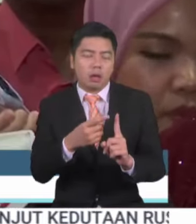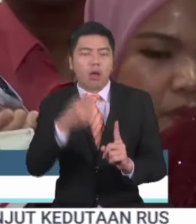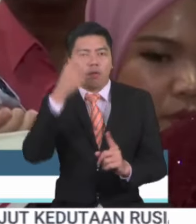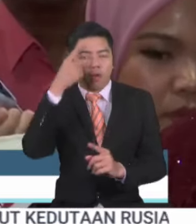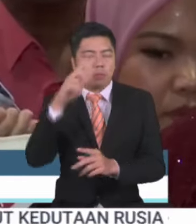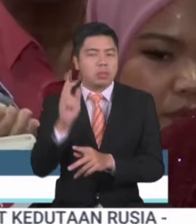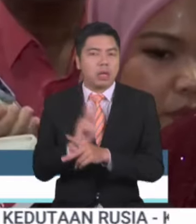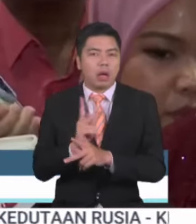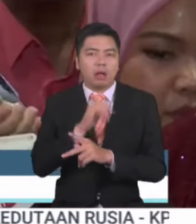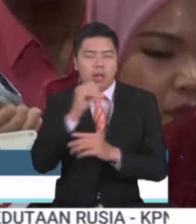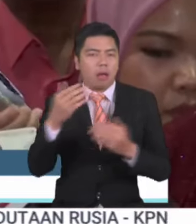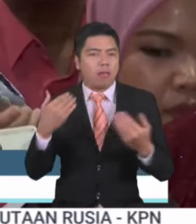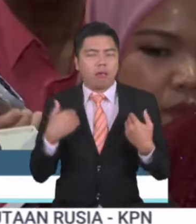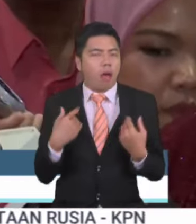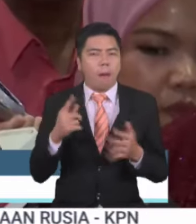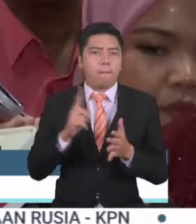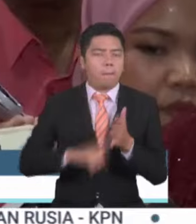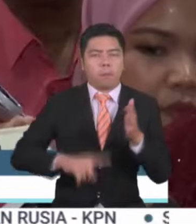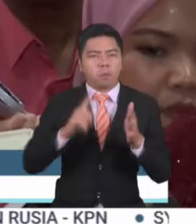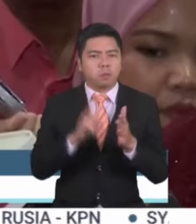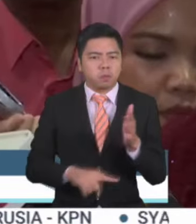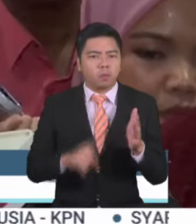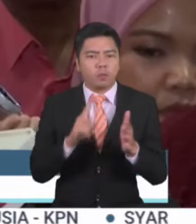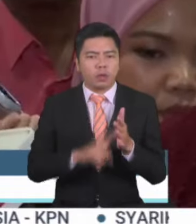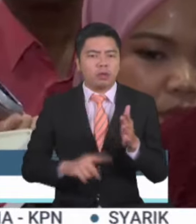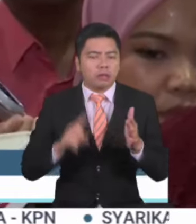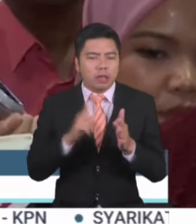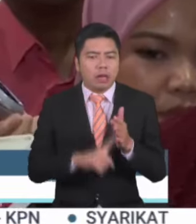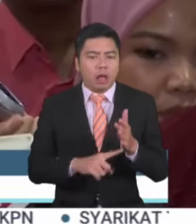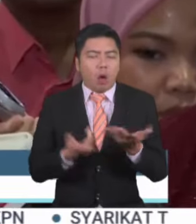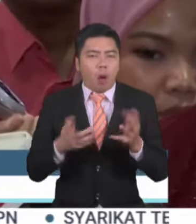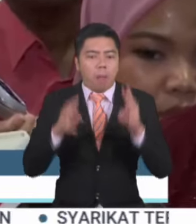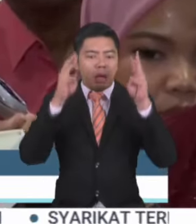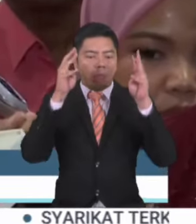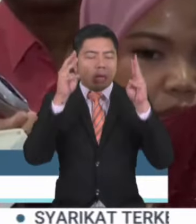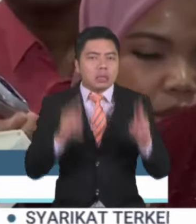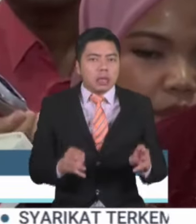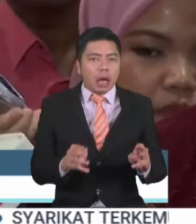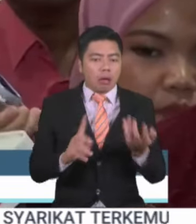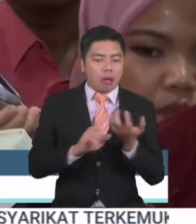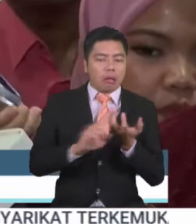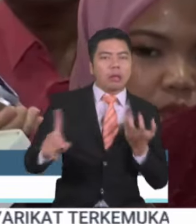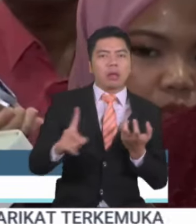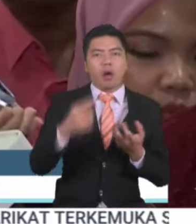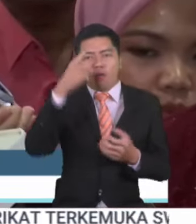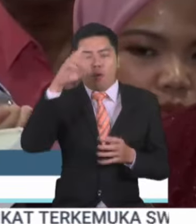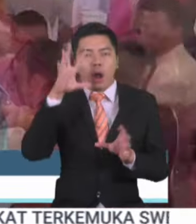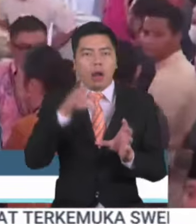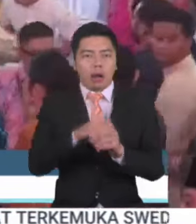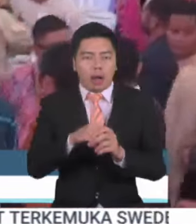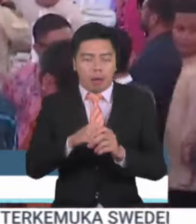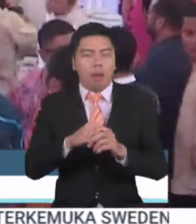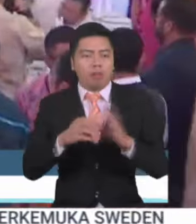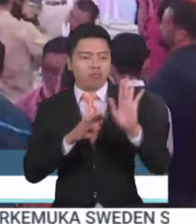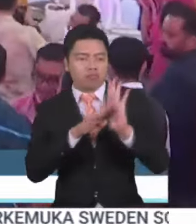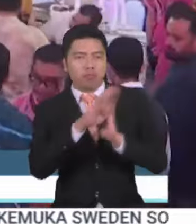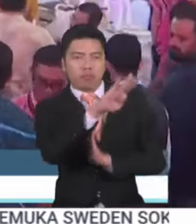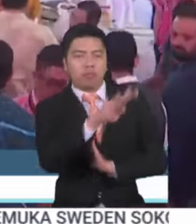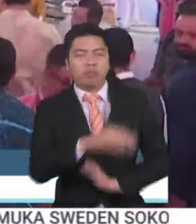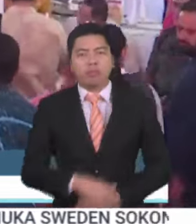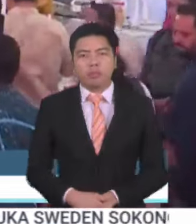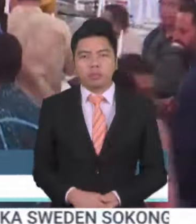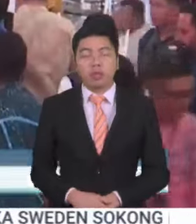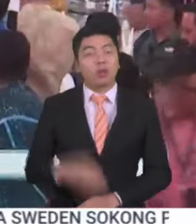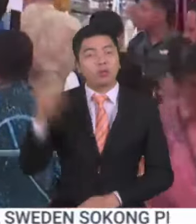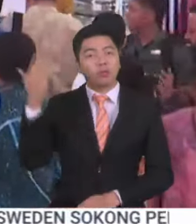memastikan bahawa tidak ada sebarang lapisan masyarakat yang tertinggal di dalam strategi kita untuk membawa negara ke depan.